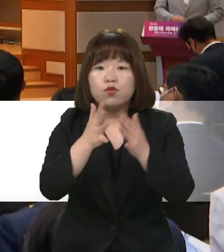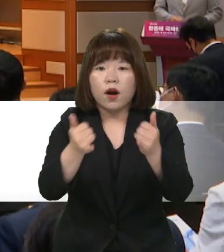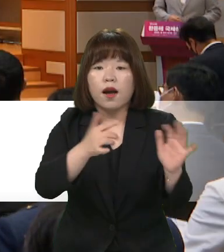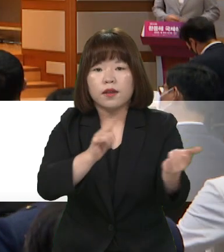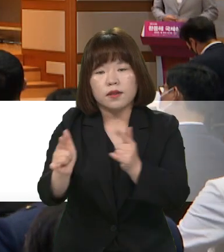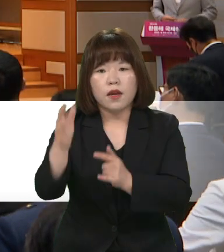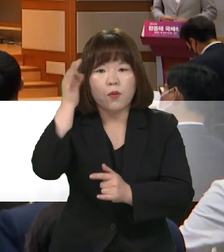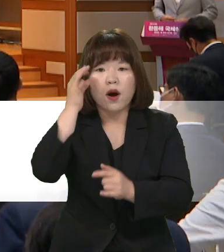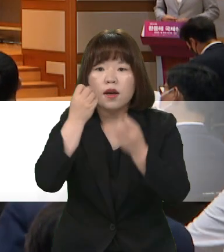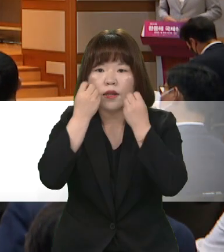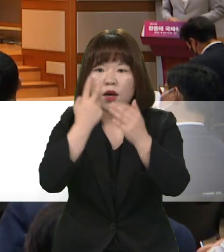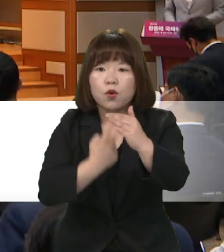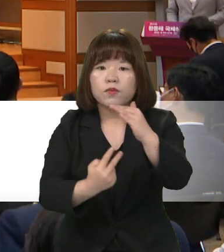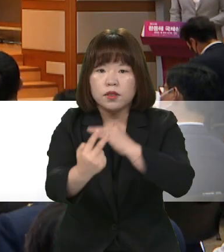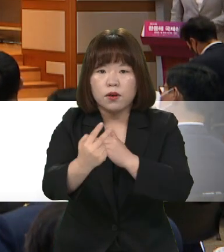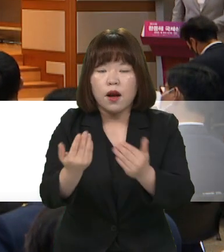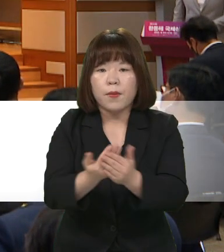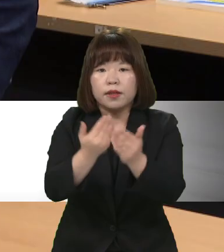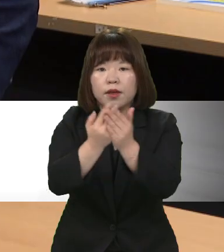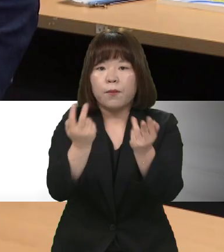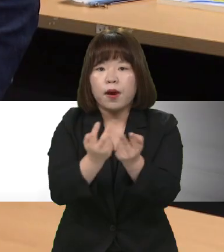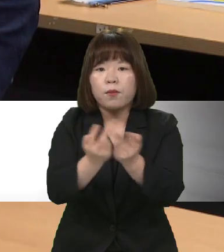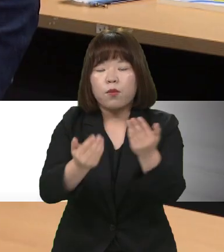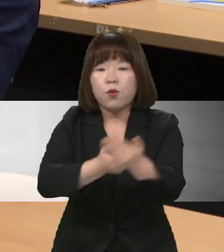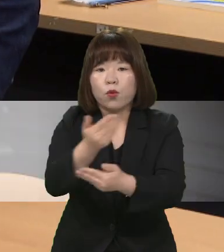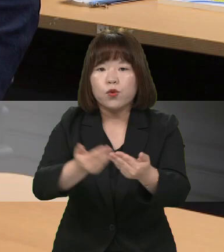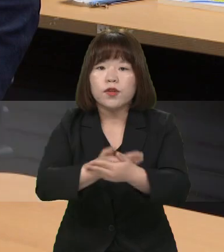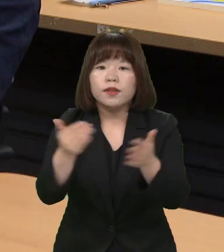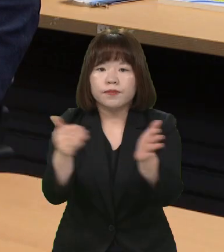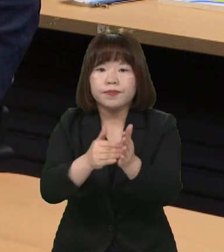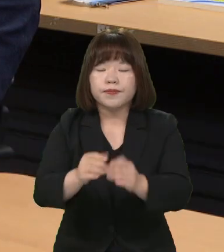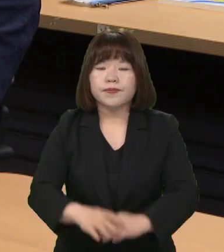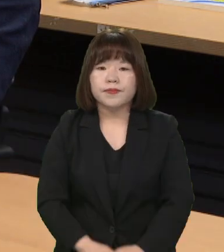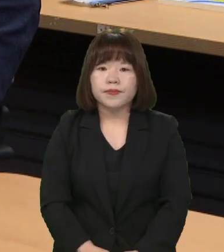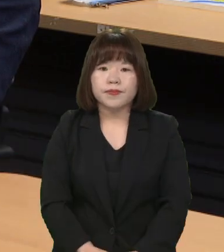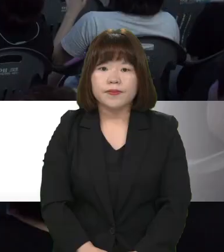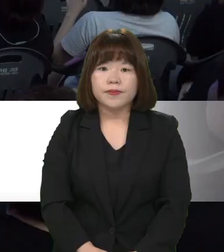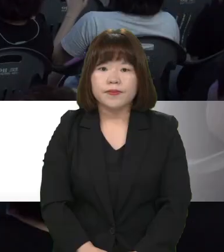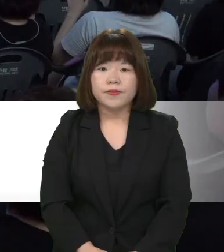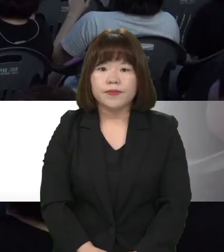전문가들이 포항의 새로운 비전과 발전 전략을 공유했습니다